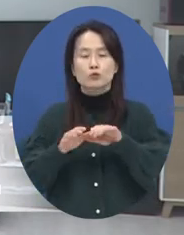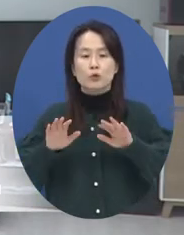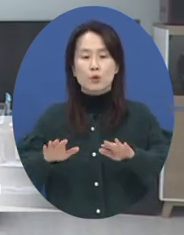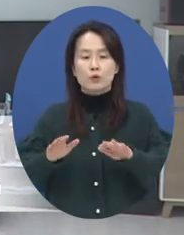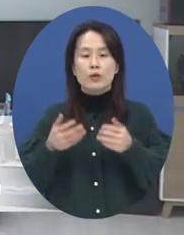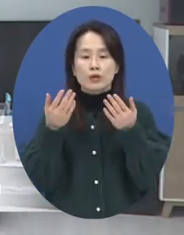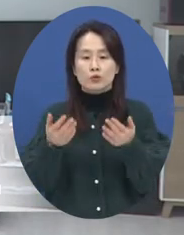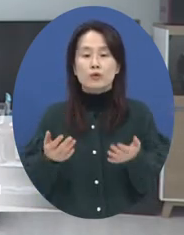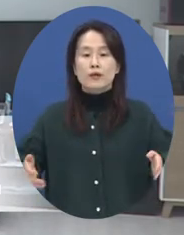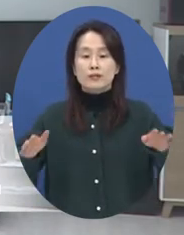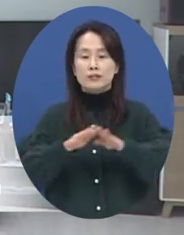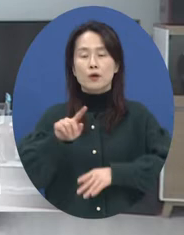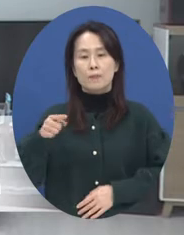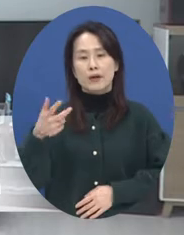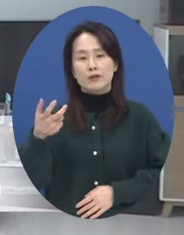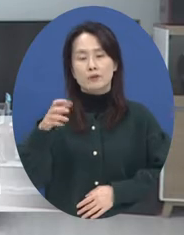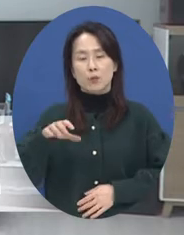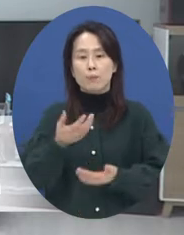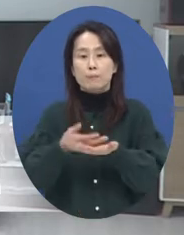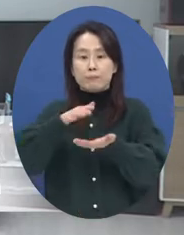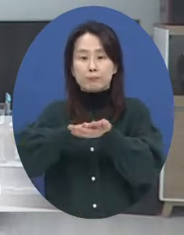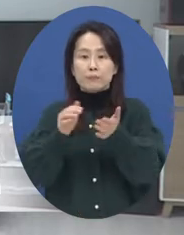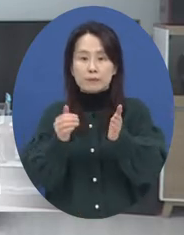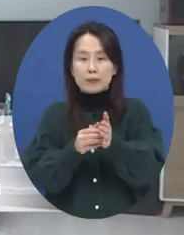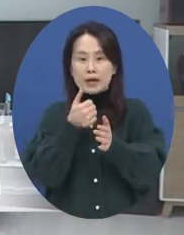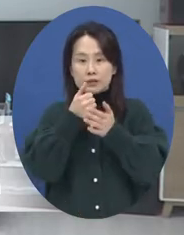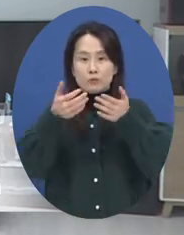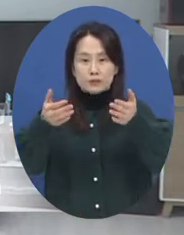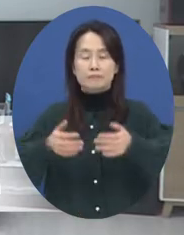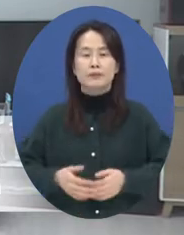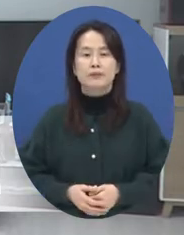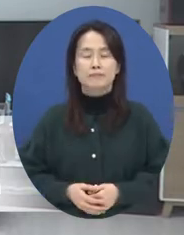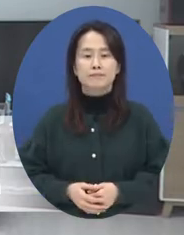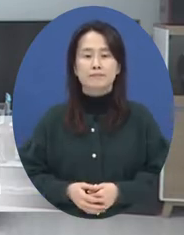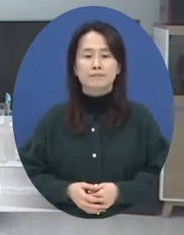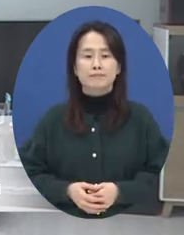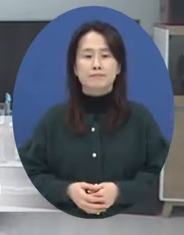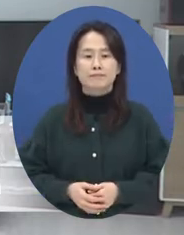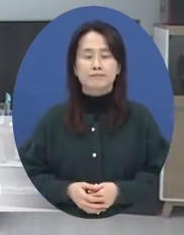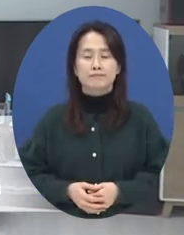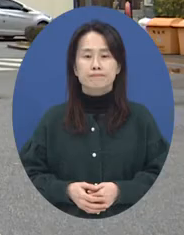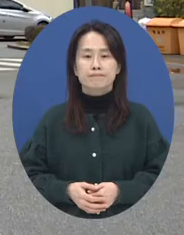휴게시설 100 이룬 곳을 개선했습니다 최 차수는 기자가 현장 취재했습니다